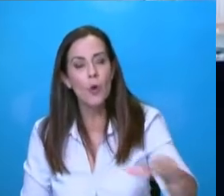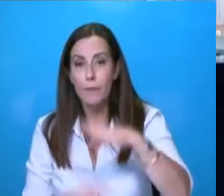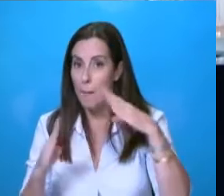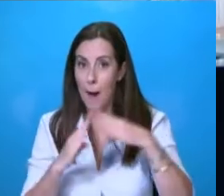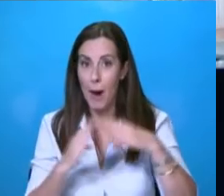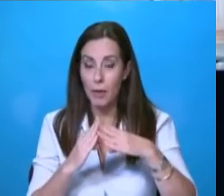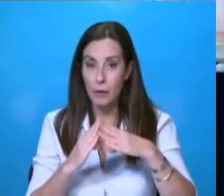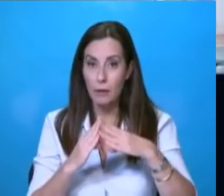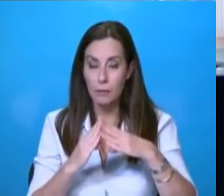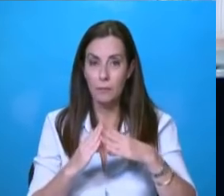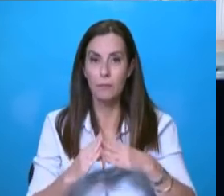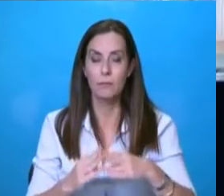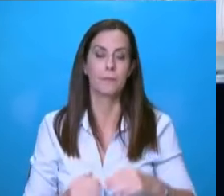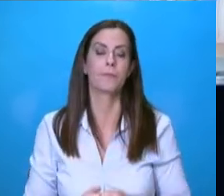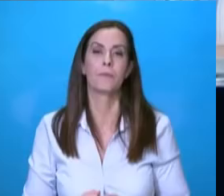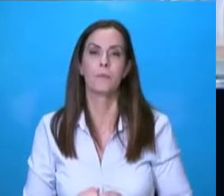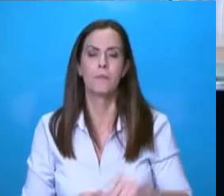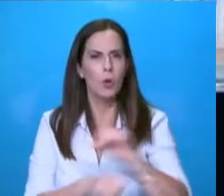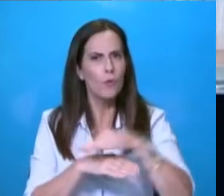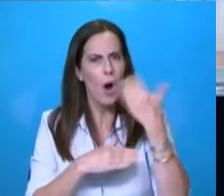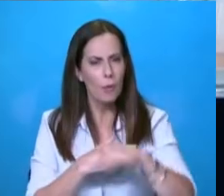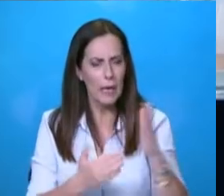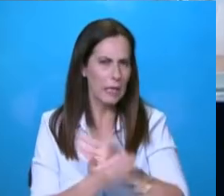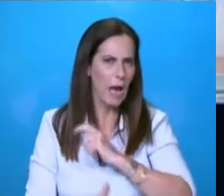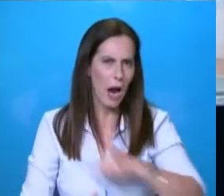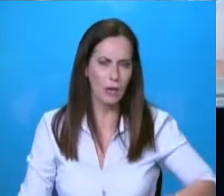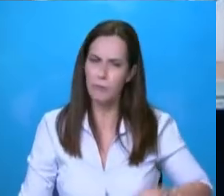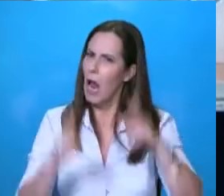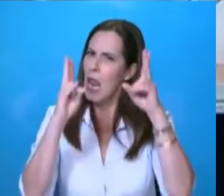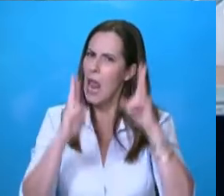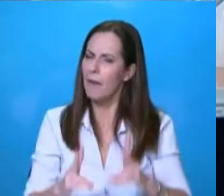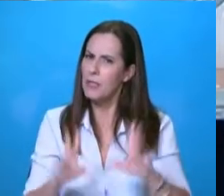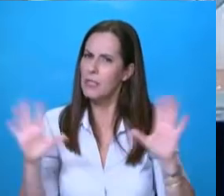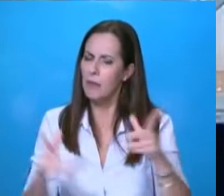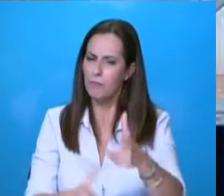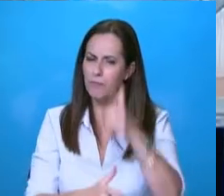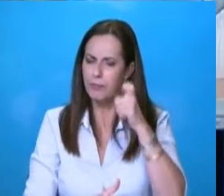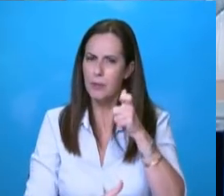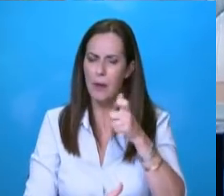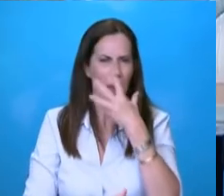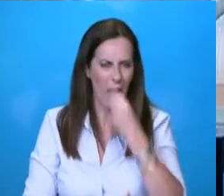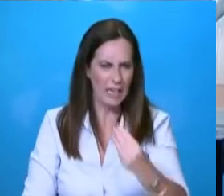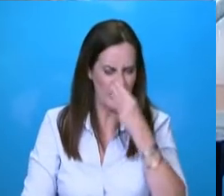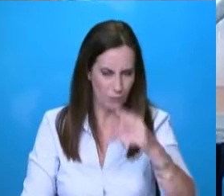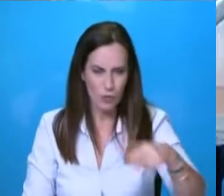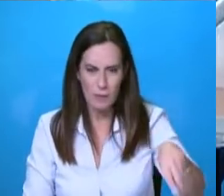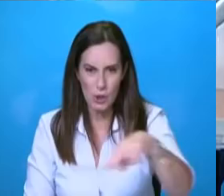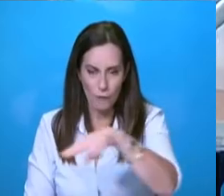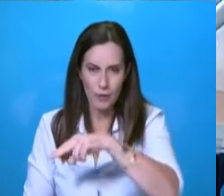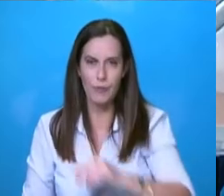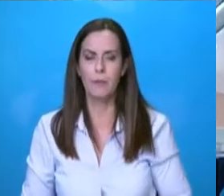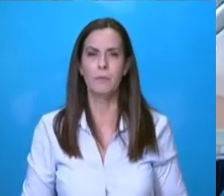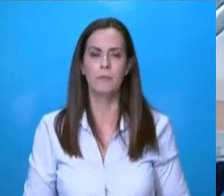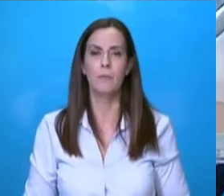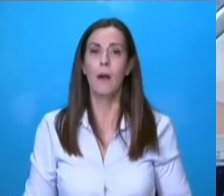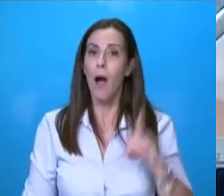של רגלי הר הכרמל. בעת האחרונה החליטה העירייה להפסיק את מדיניות הירי המבוקר שמדלל את אוכלוסיית חזירי